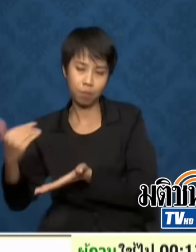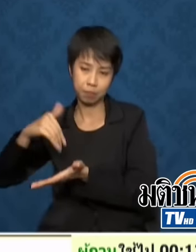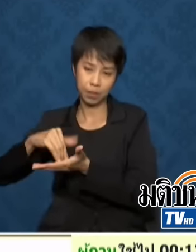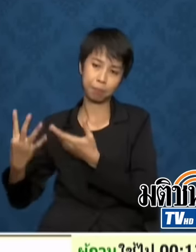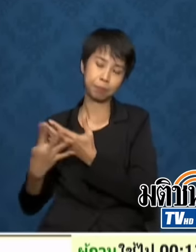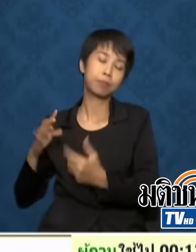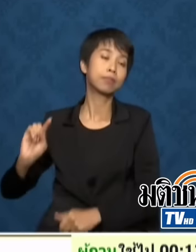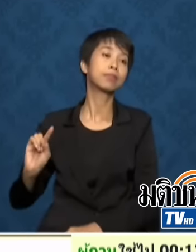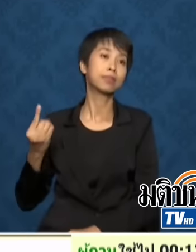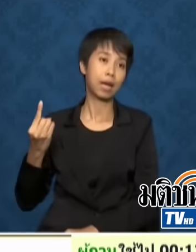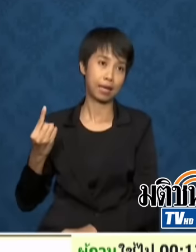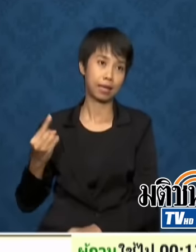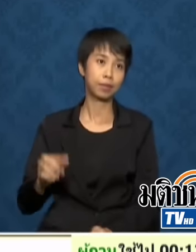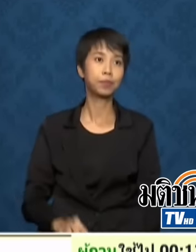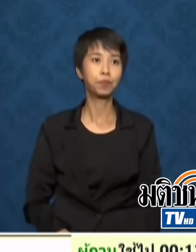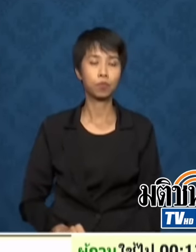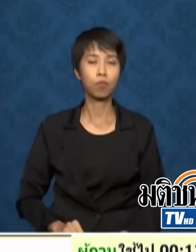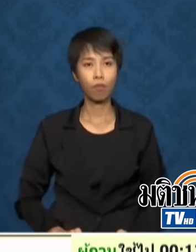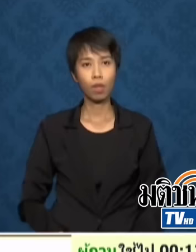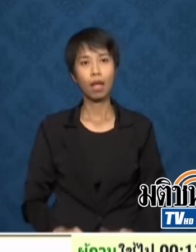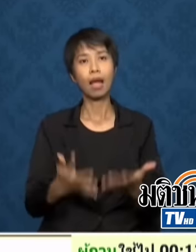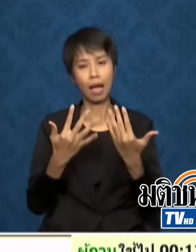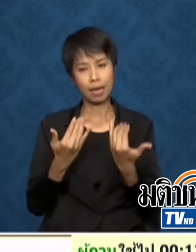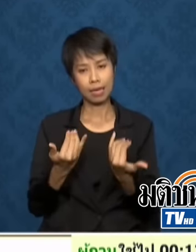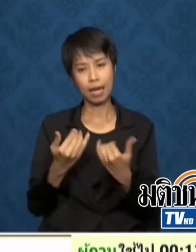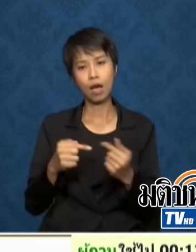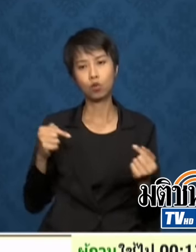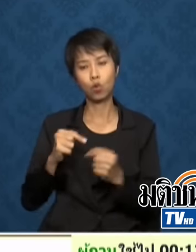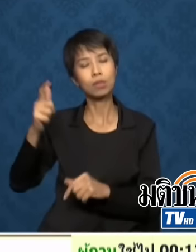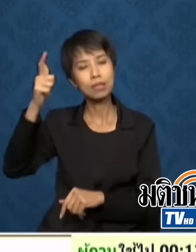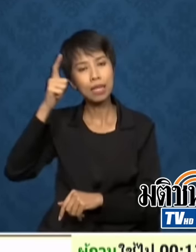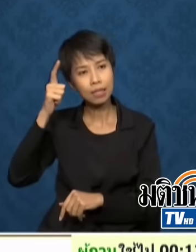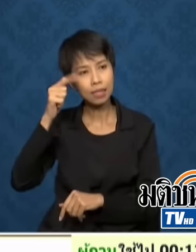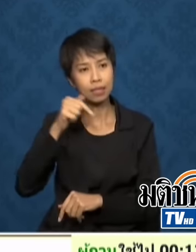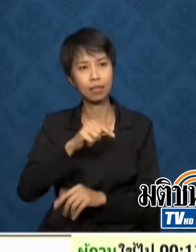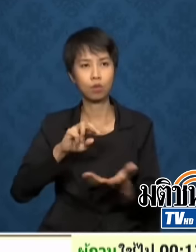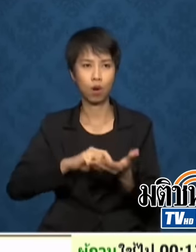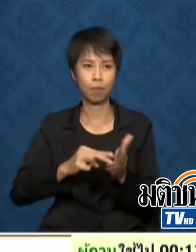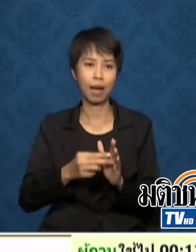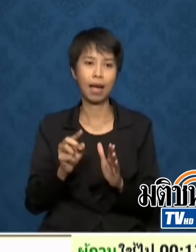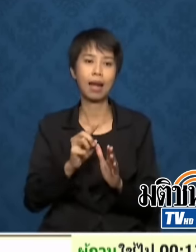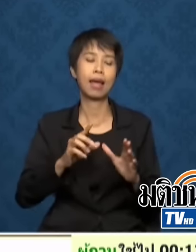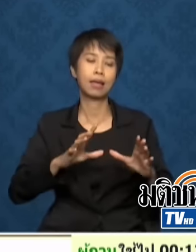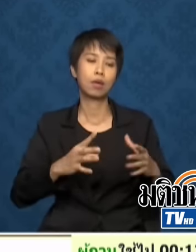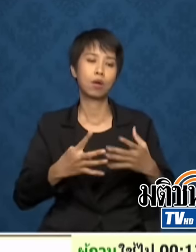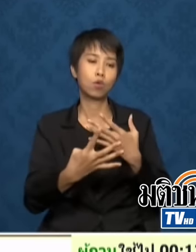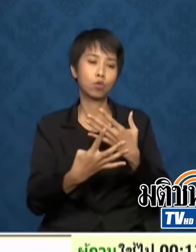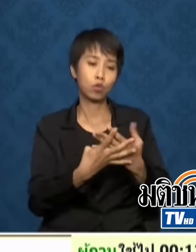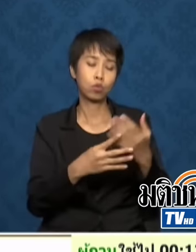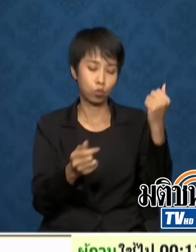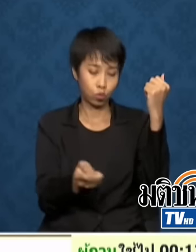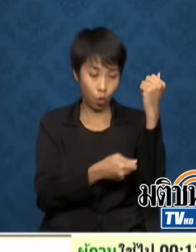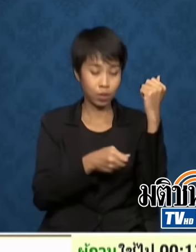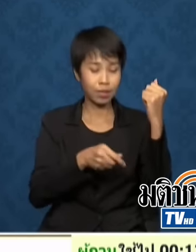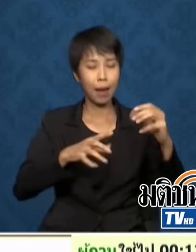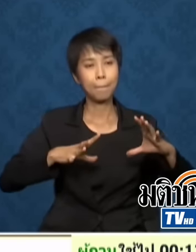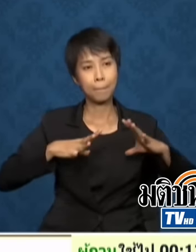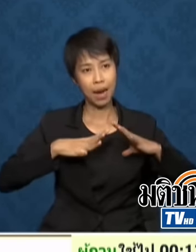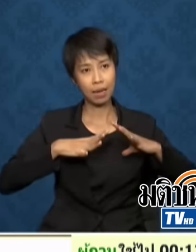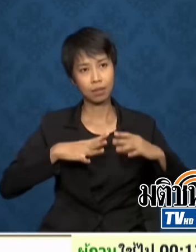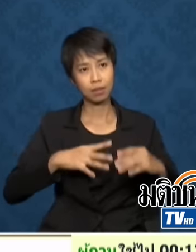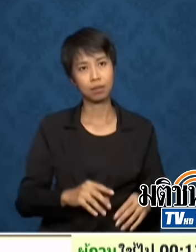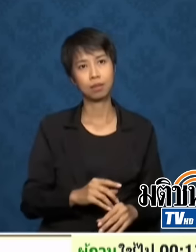ดังนั้นท่านอดีตนายกทักษิณท่านก็อยู่ในเกณฑ์พักโทษการพักโทษเรามีปี